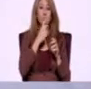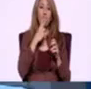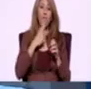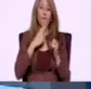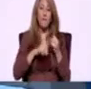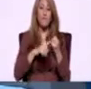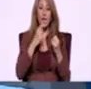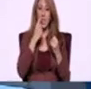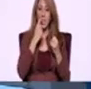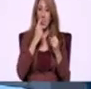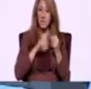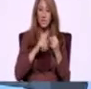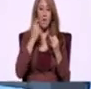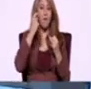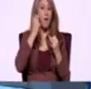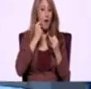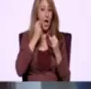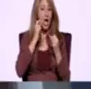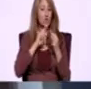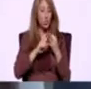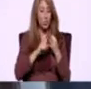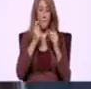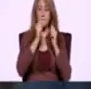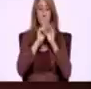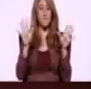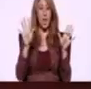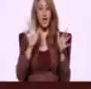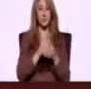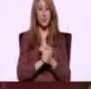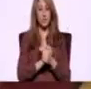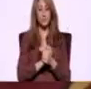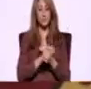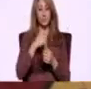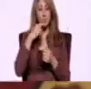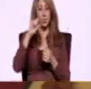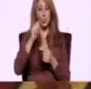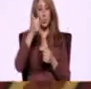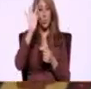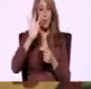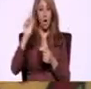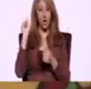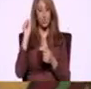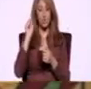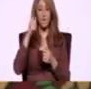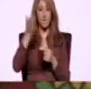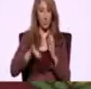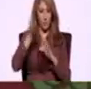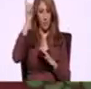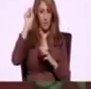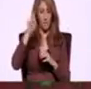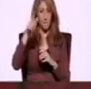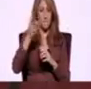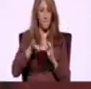اللثة والحشوات بالمجان. وتم الاتفاق مع الدكتور أشرف المرغني استشاري الجراحة العامة واستئصال